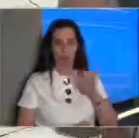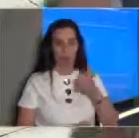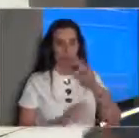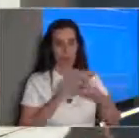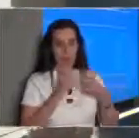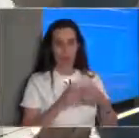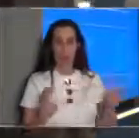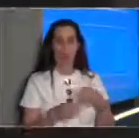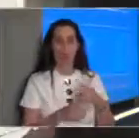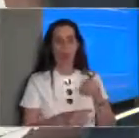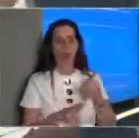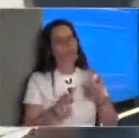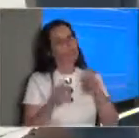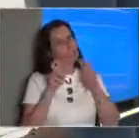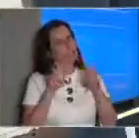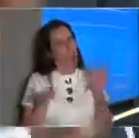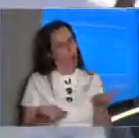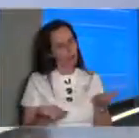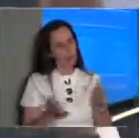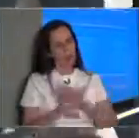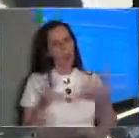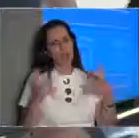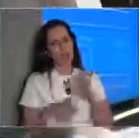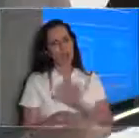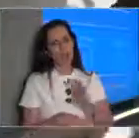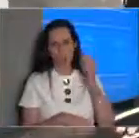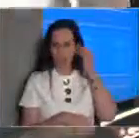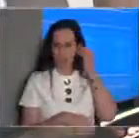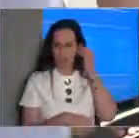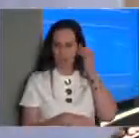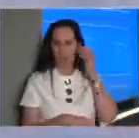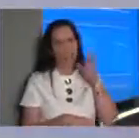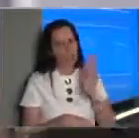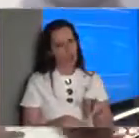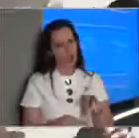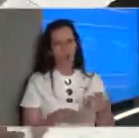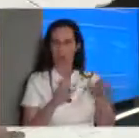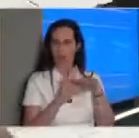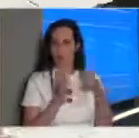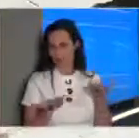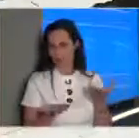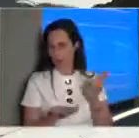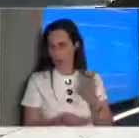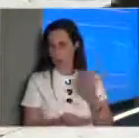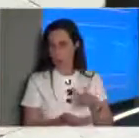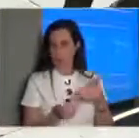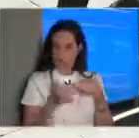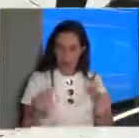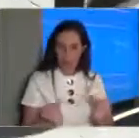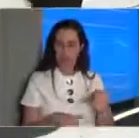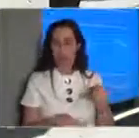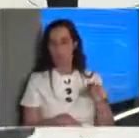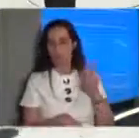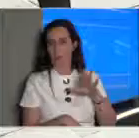מפלגה הוא לא יכול לבוא לשחות איך שהוא רוצה רק לקבוצה שלו, אלא יש כללית גם נכים,